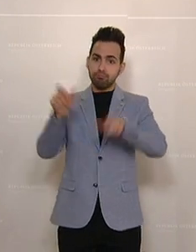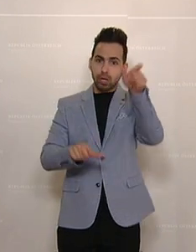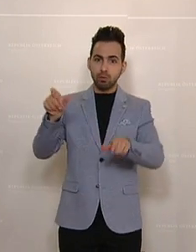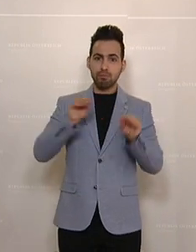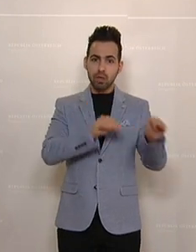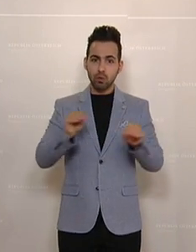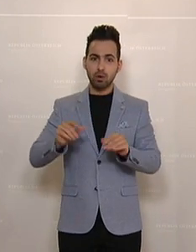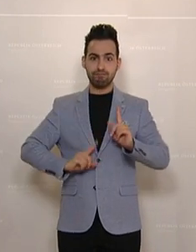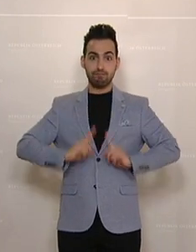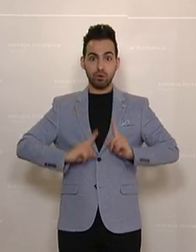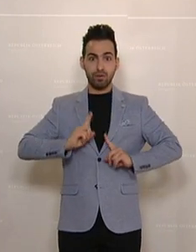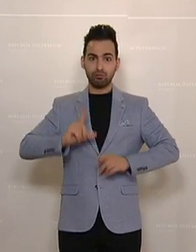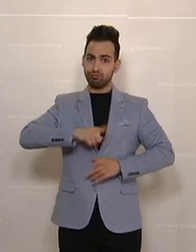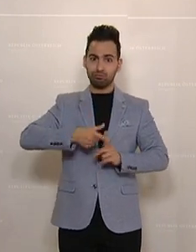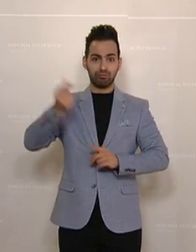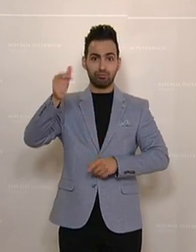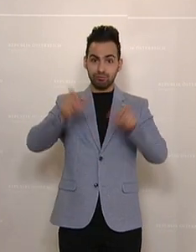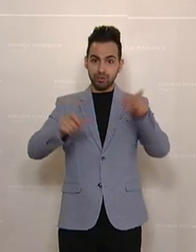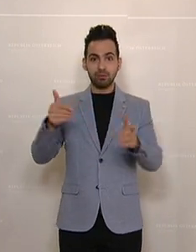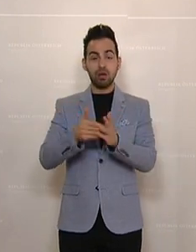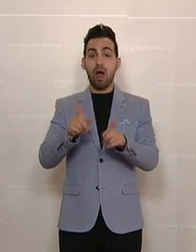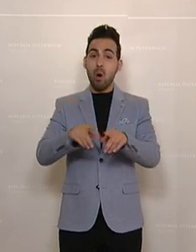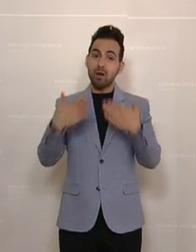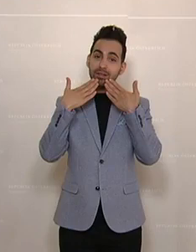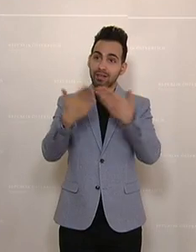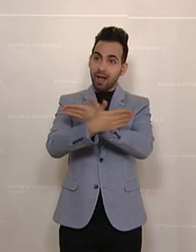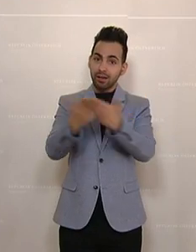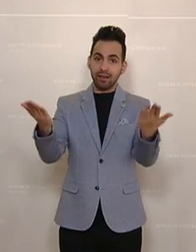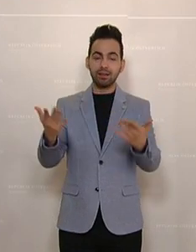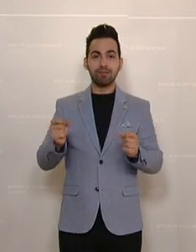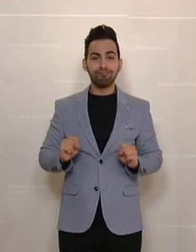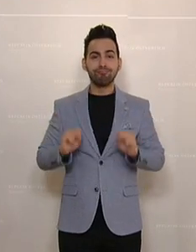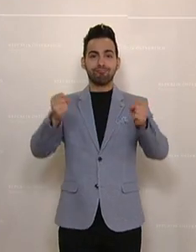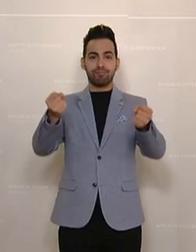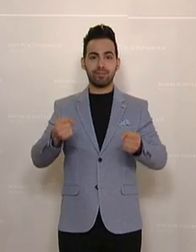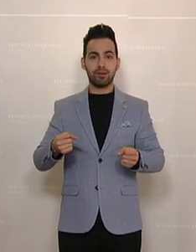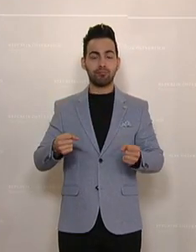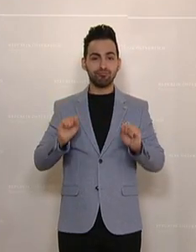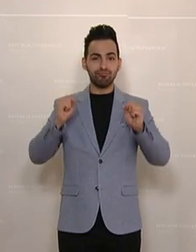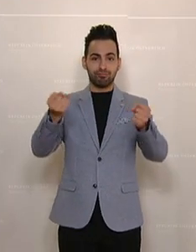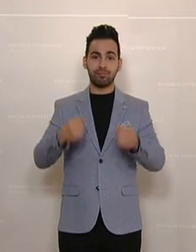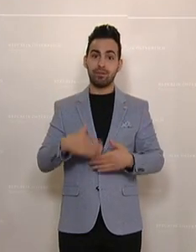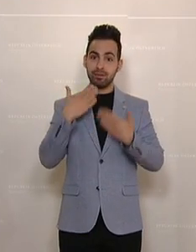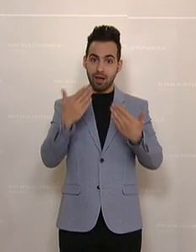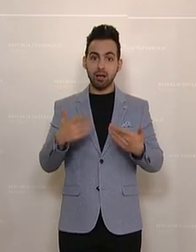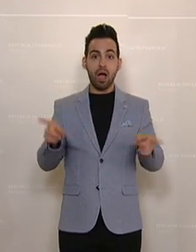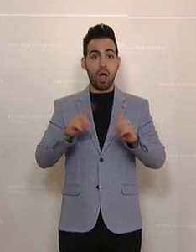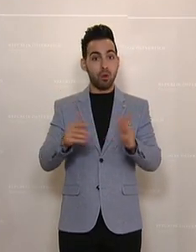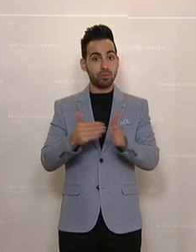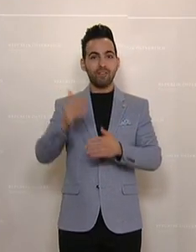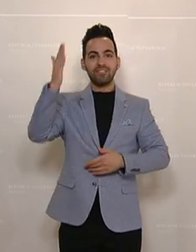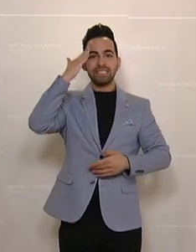Pädagoginnen und Pädagogen unter Ihnen sei an dieser Stelle von Herzen gedankt für Ihren Einsatz. Und es braucht moderne Formen